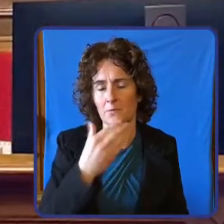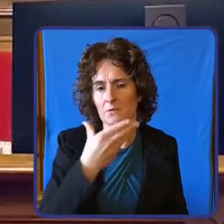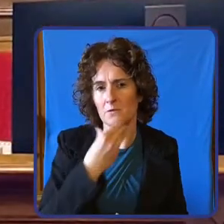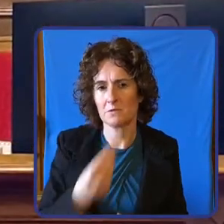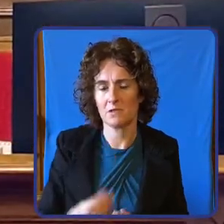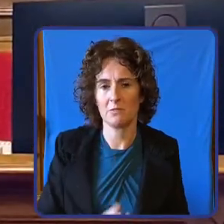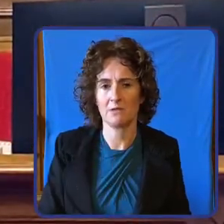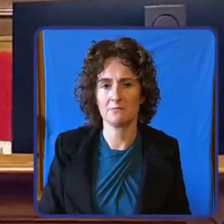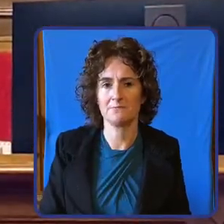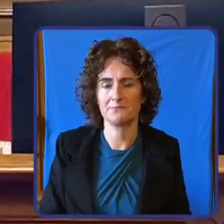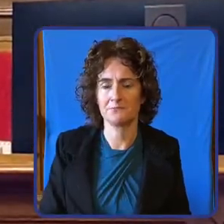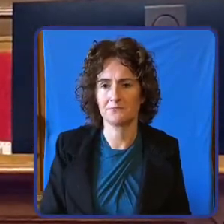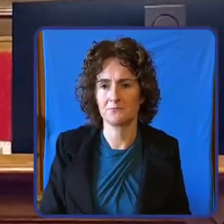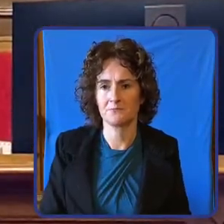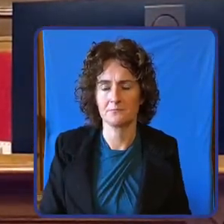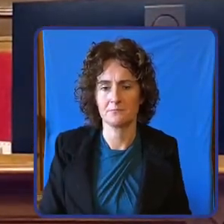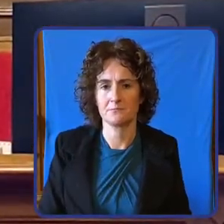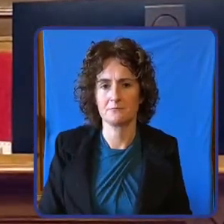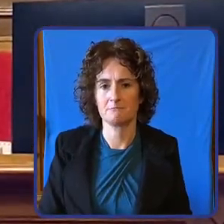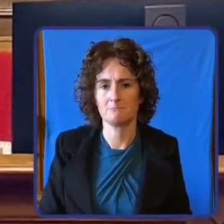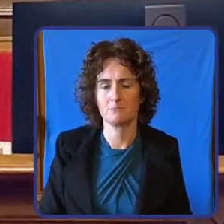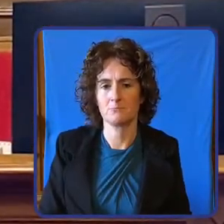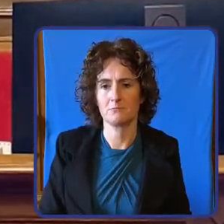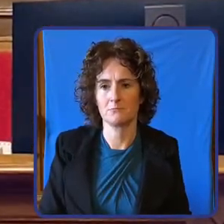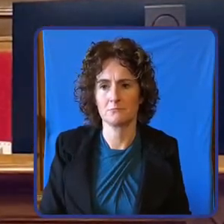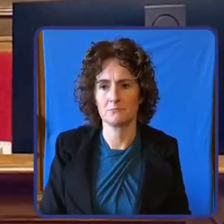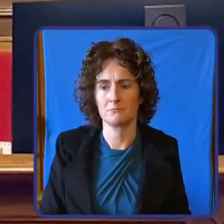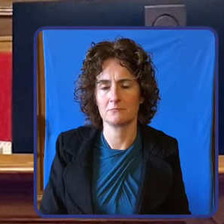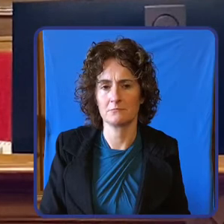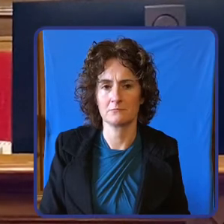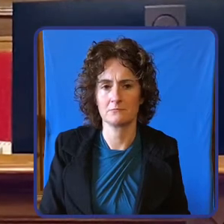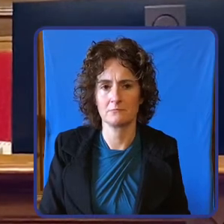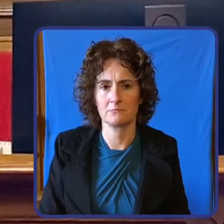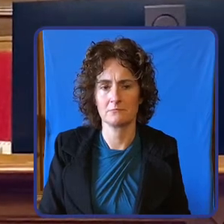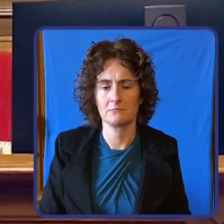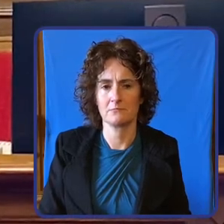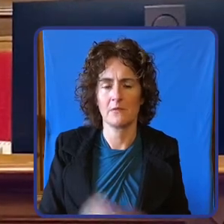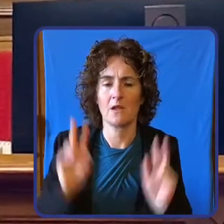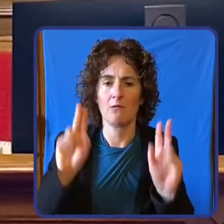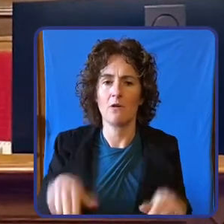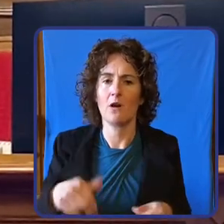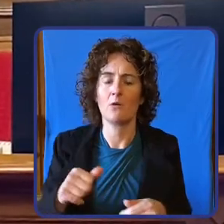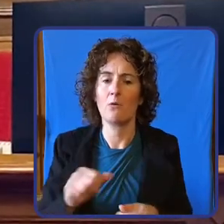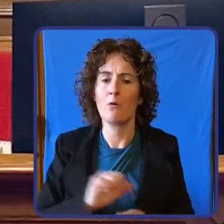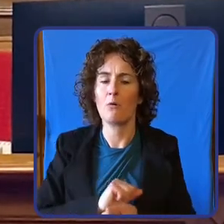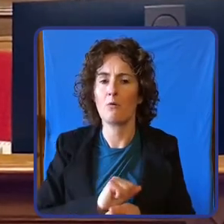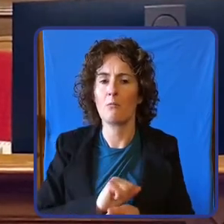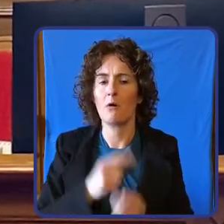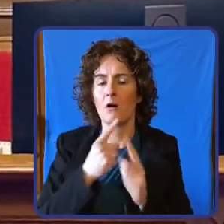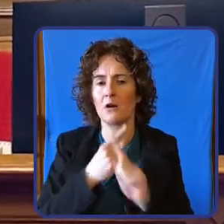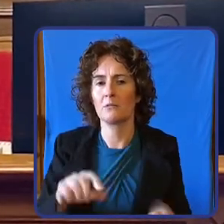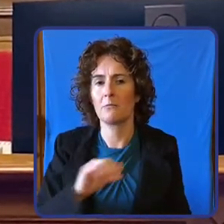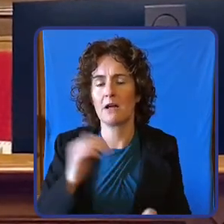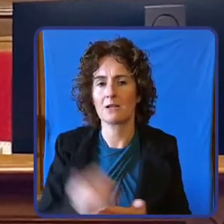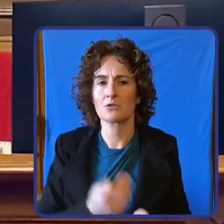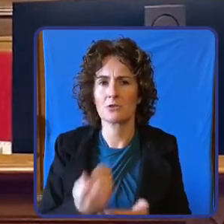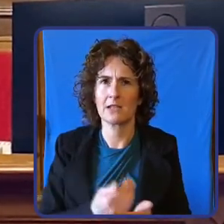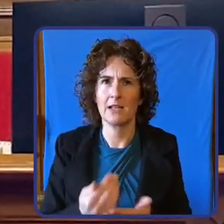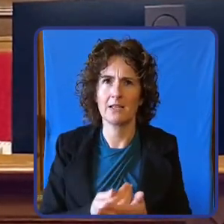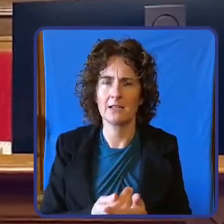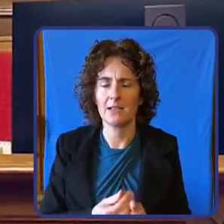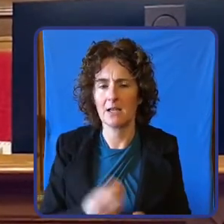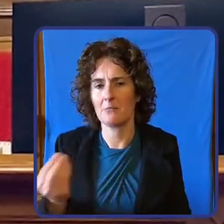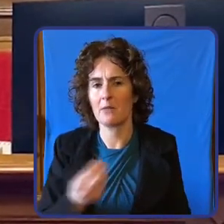szépen. Köszönöm szépen. Hát valóban egészen más lenne, mert lehet, hogy a rezsitámogatást megkapta volna a város, hogyha